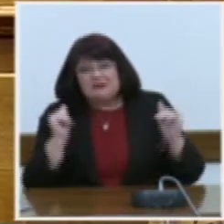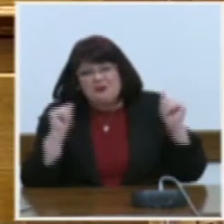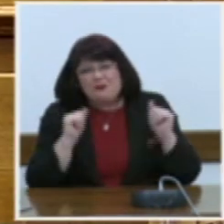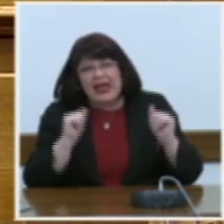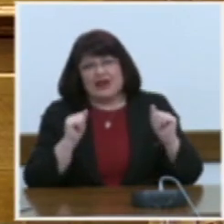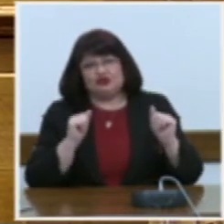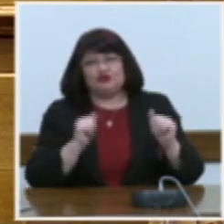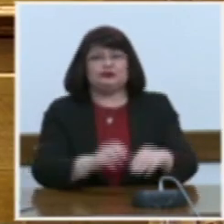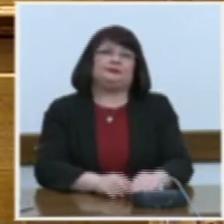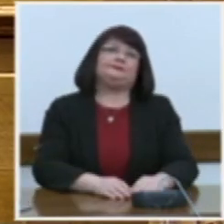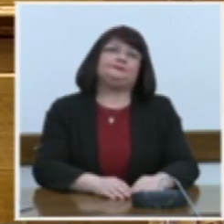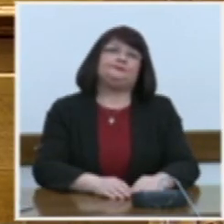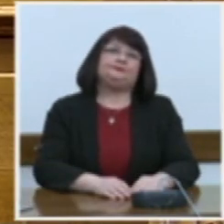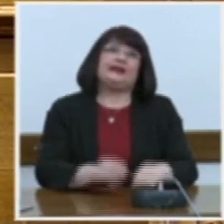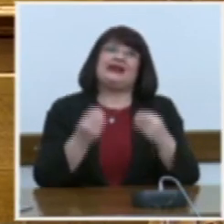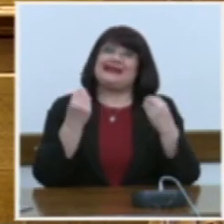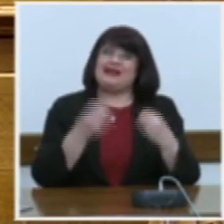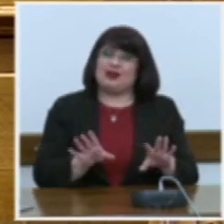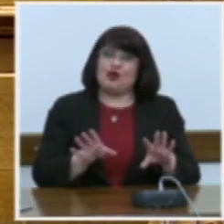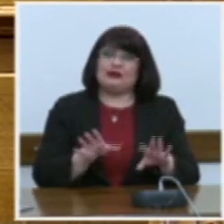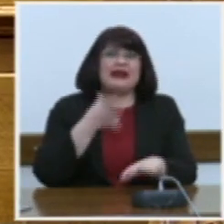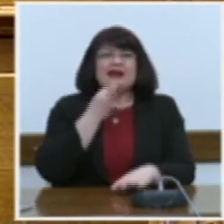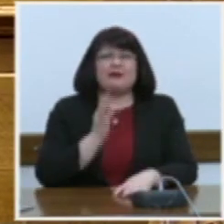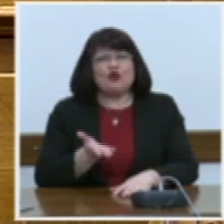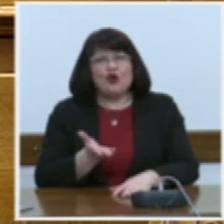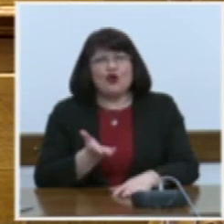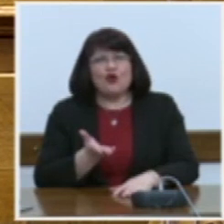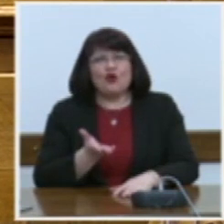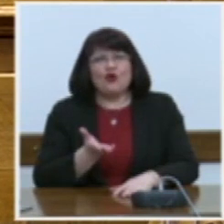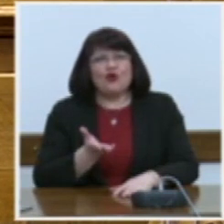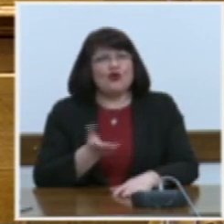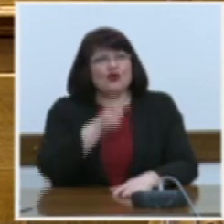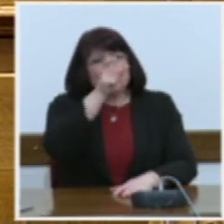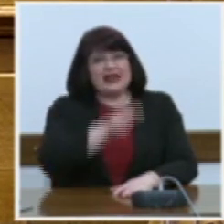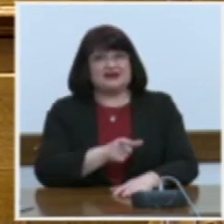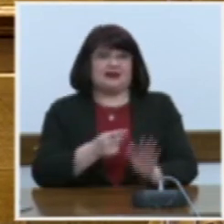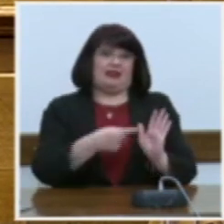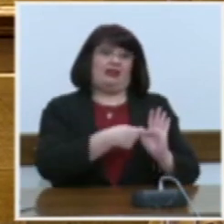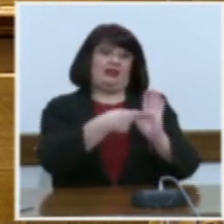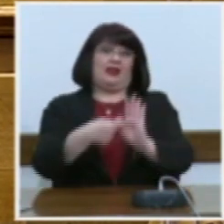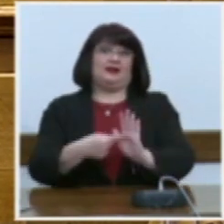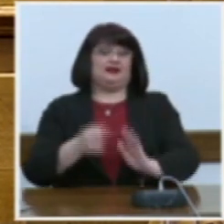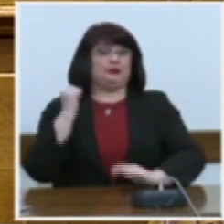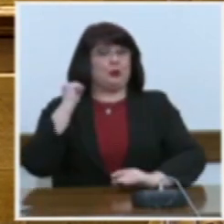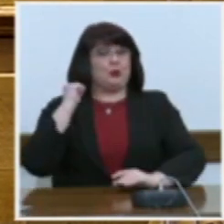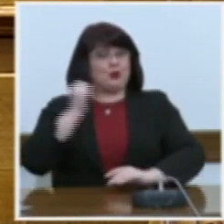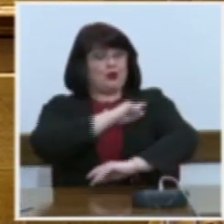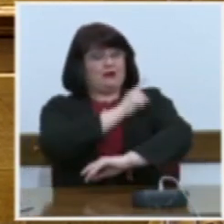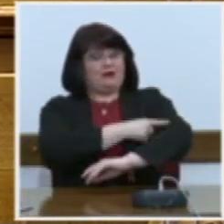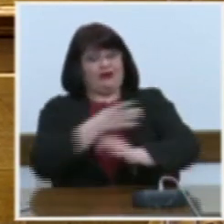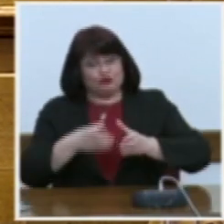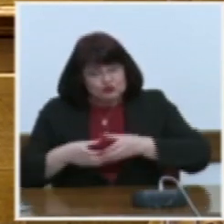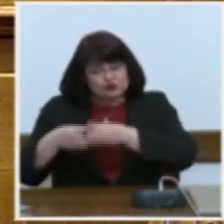Και είναι χειρότερα γιατί κάνετε τους ταξικά ισχυρούς ακόμα ισχυρότερους και